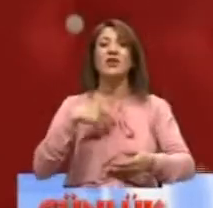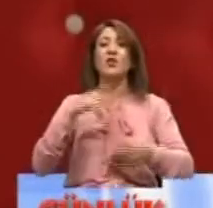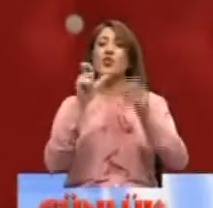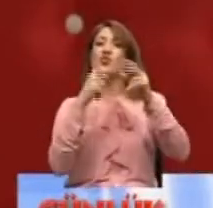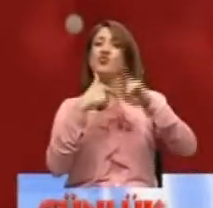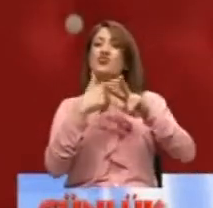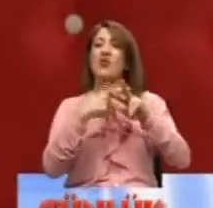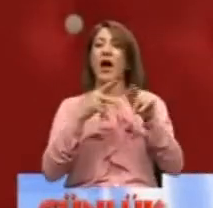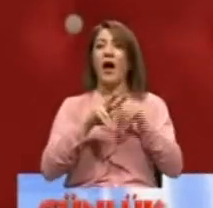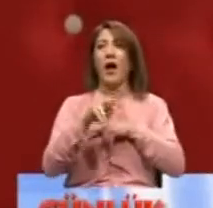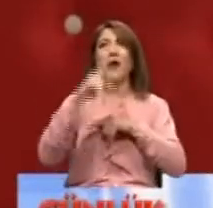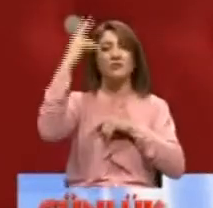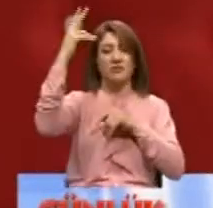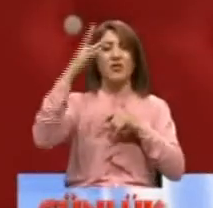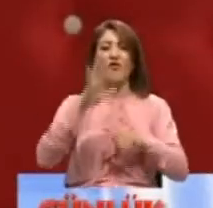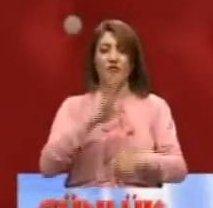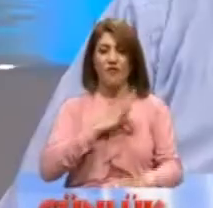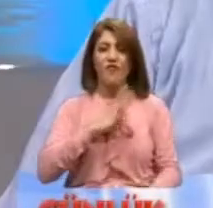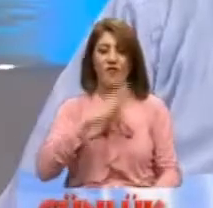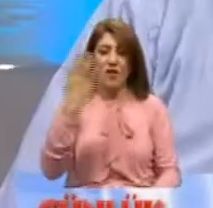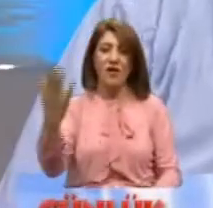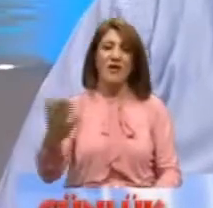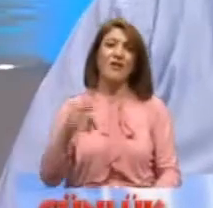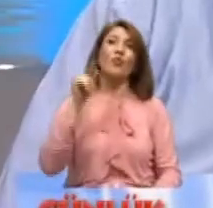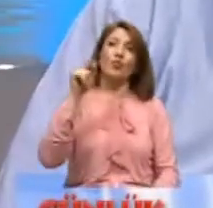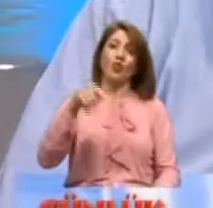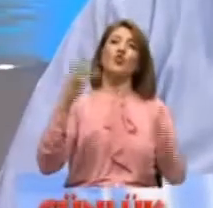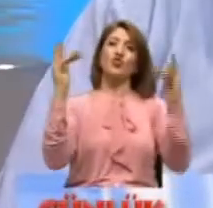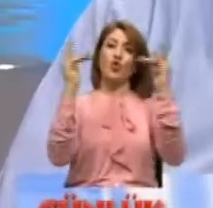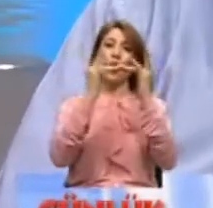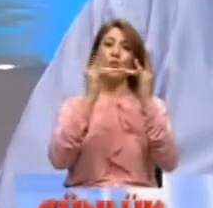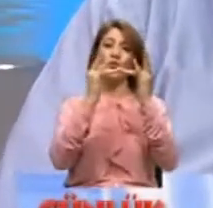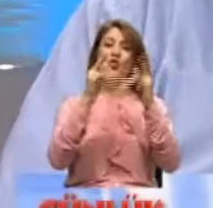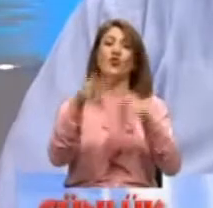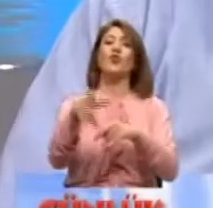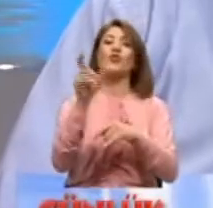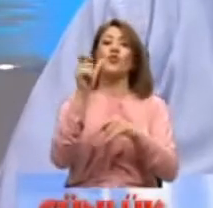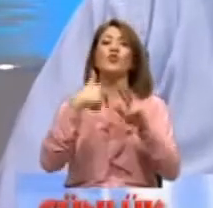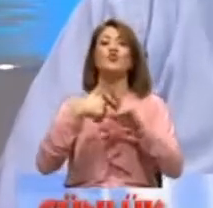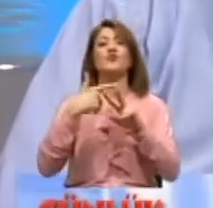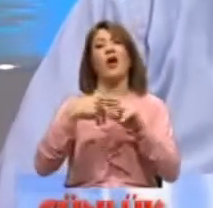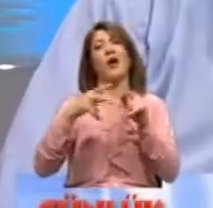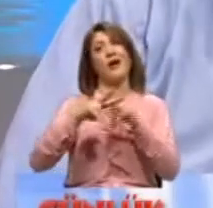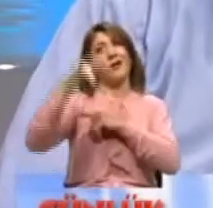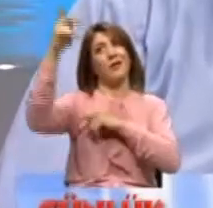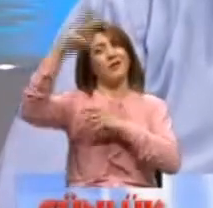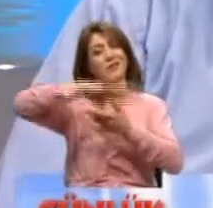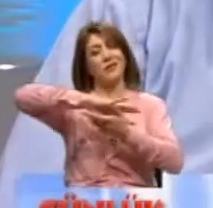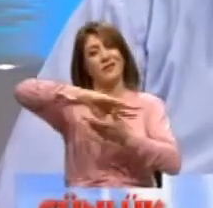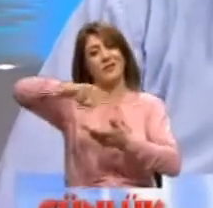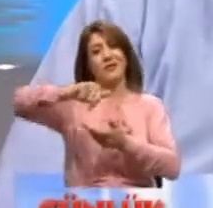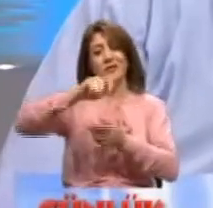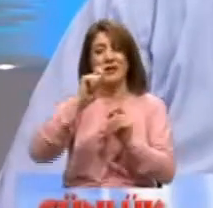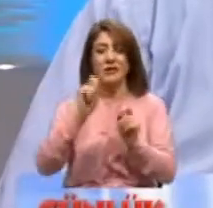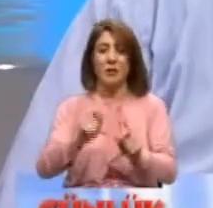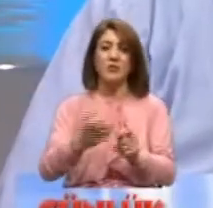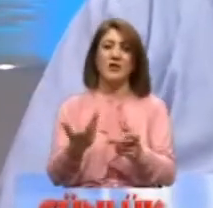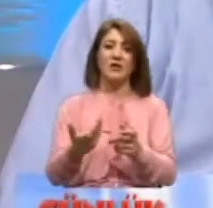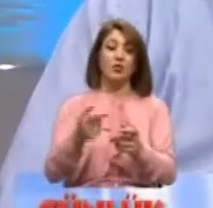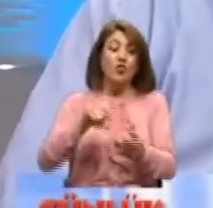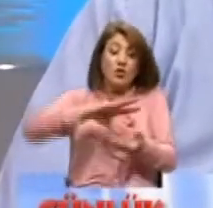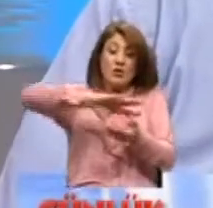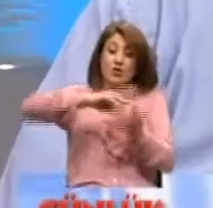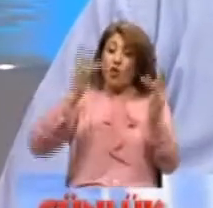uzaylılar var. Vallahi yani varlar. O köprü uzaylılar... Nasıl olacak yani, başka türlü? Yani köprüyü çalmak